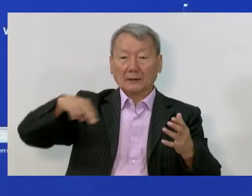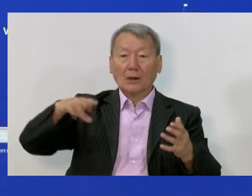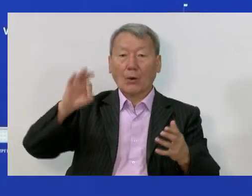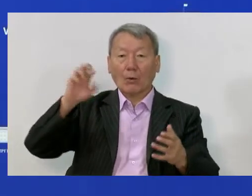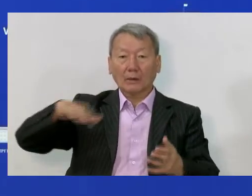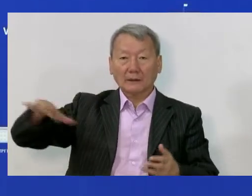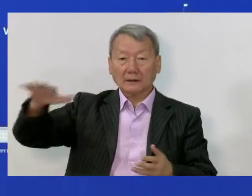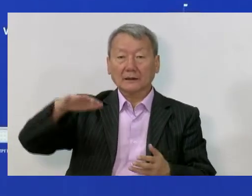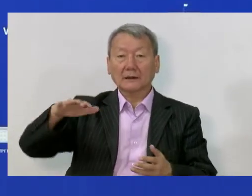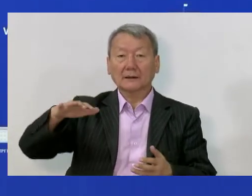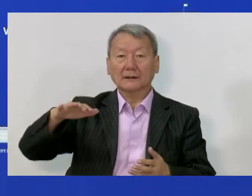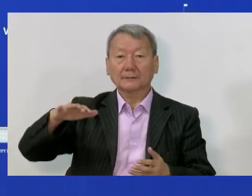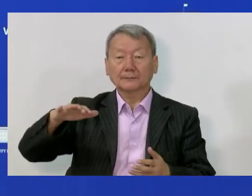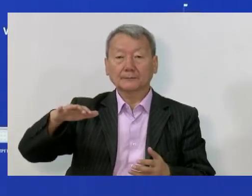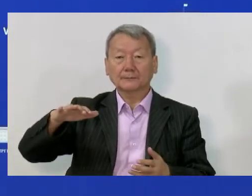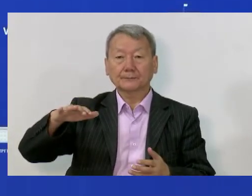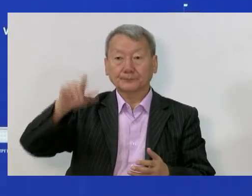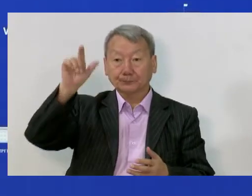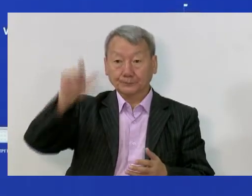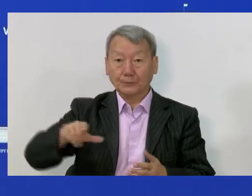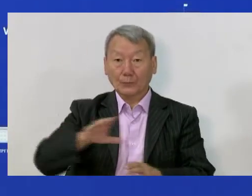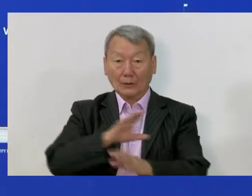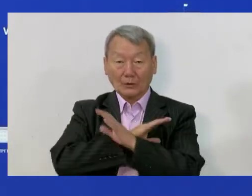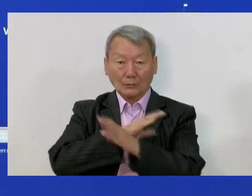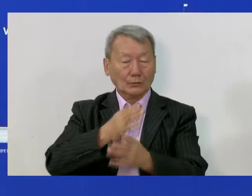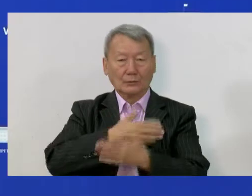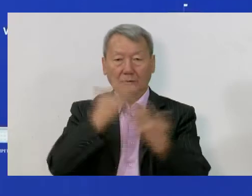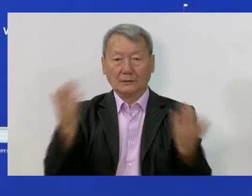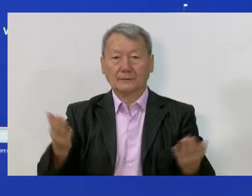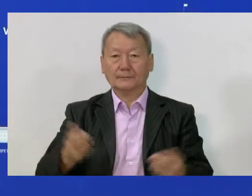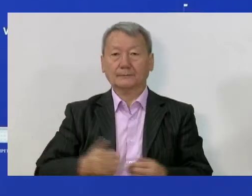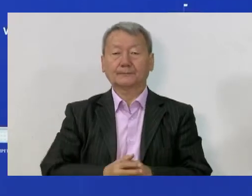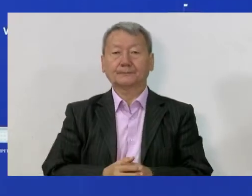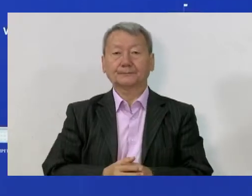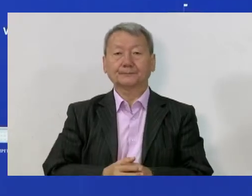өлім ұшырғатталған жоқ.